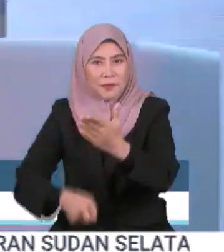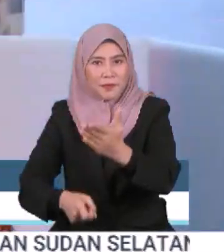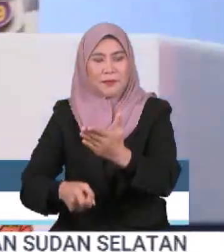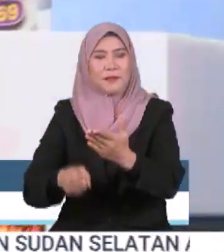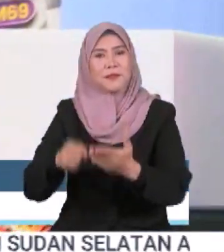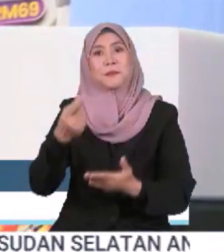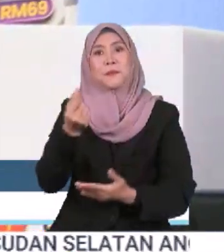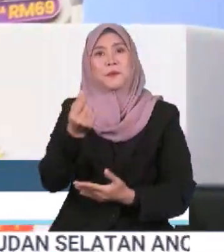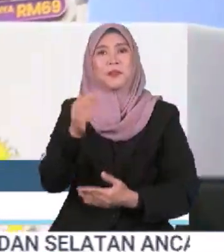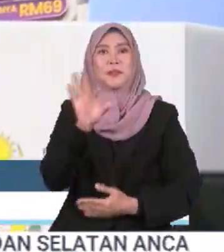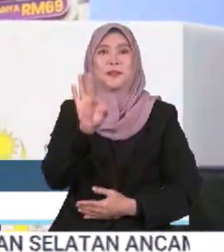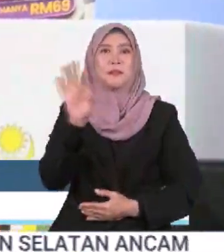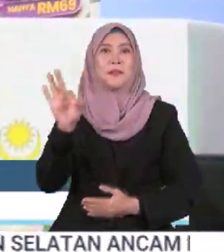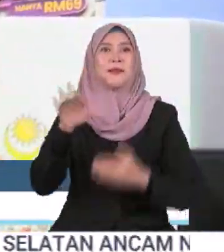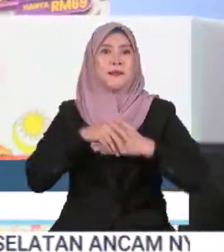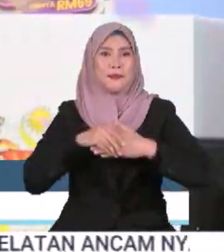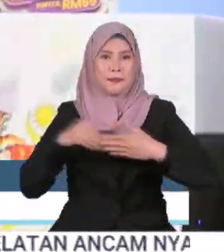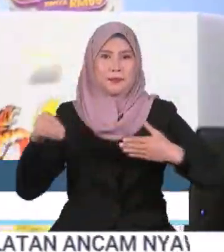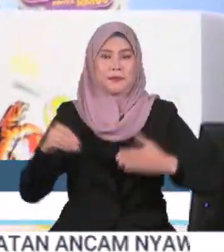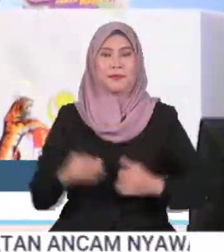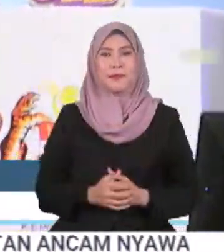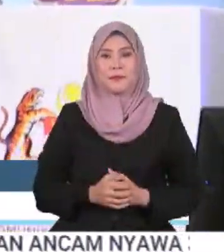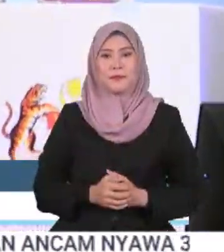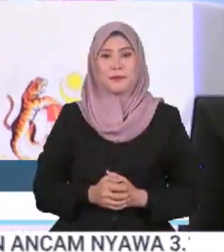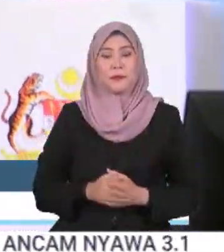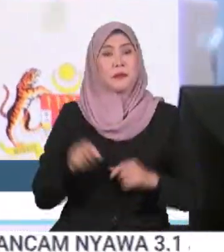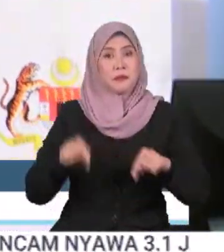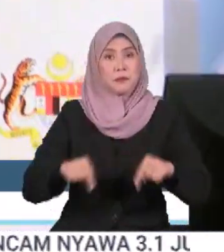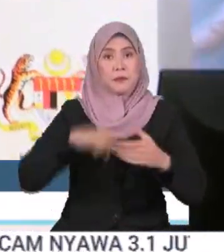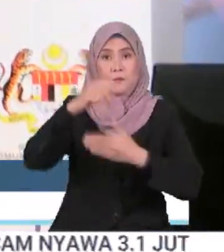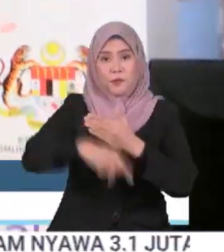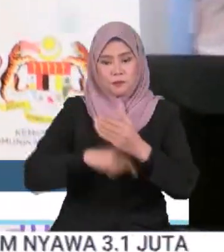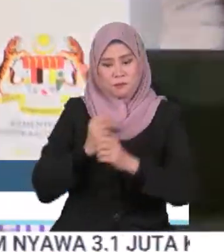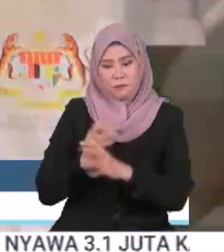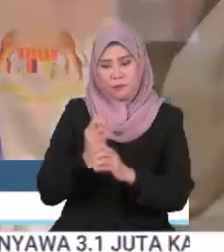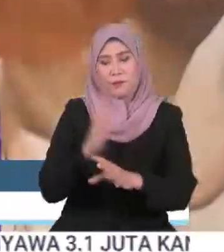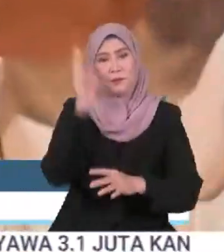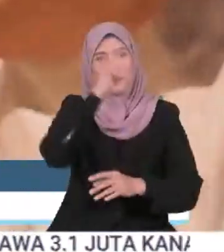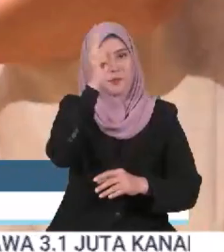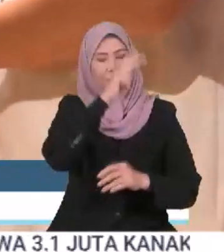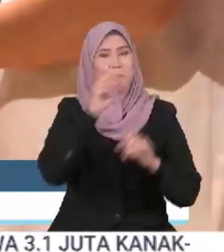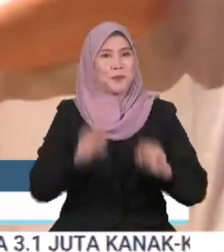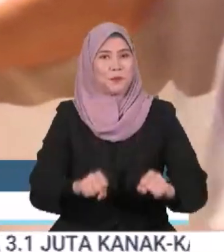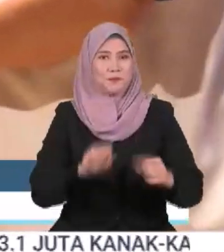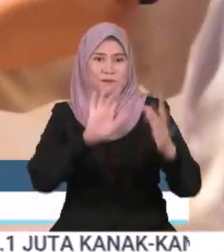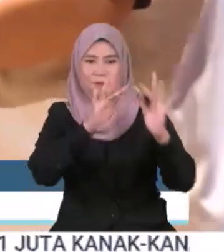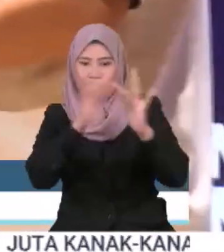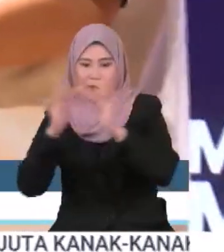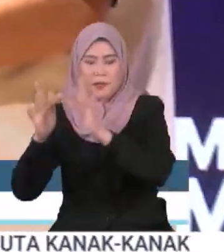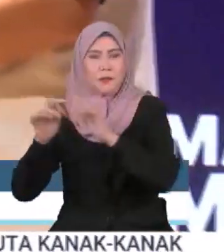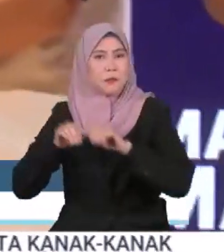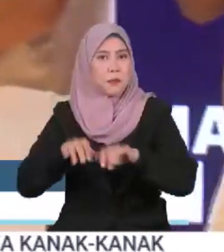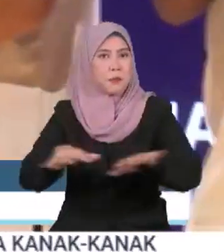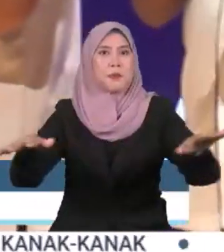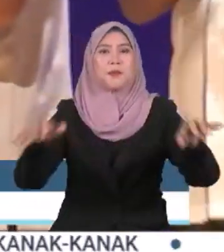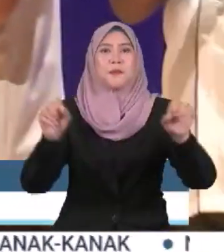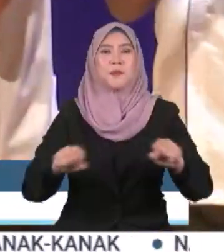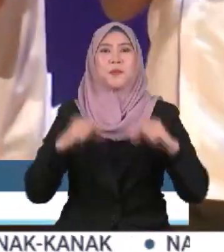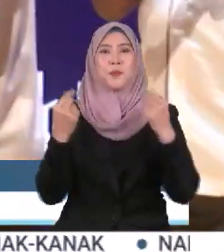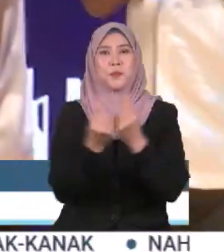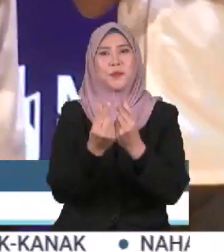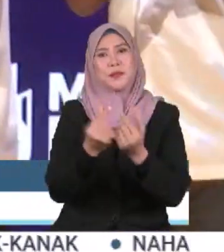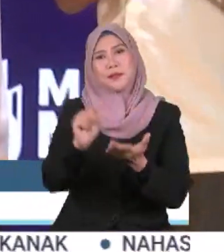berkenaan iaitu RM99. Ini sektor itu sebahagian usaha kerajaan merapatkan jurang digital terutama dalam kalangan